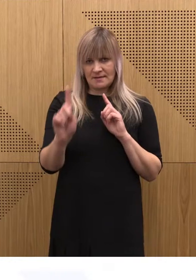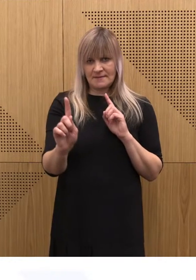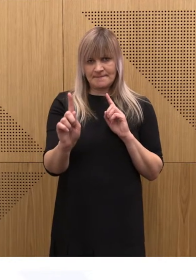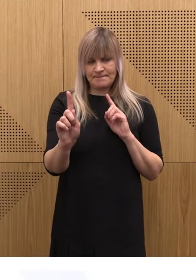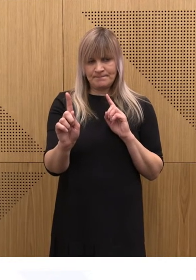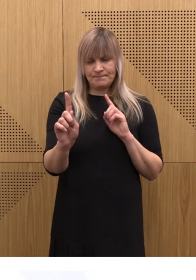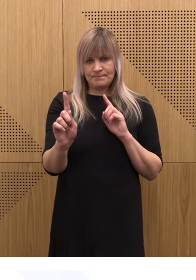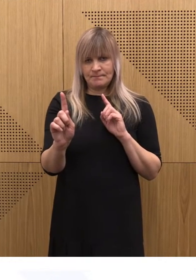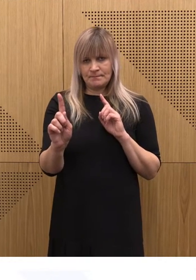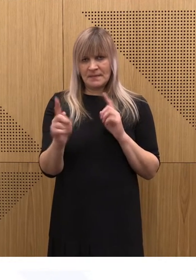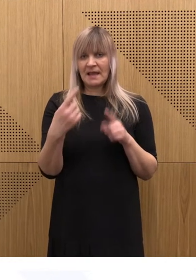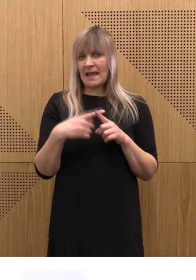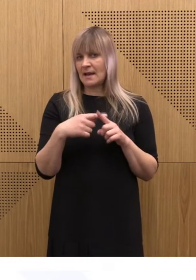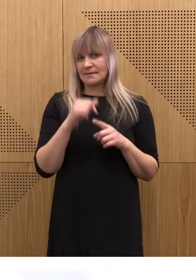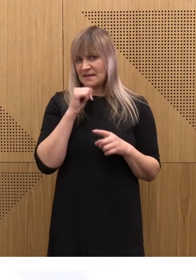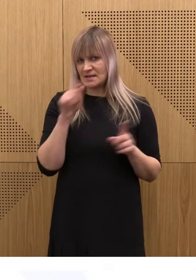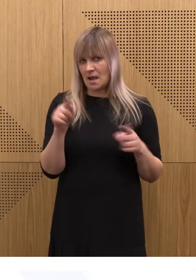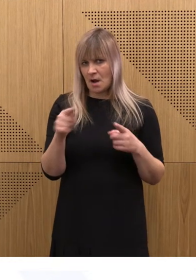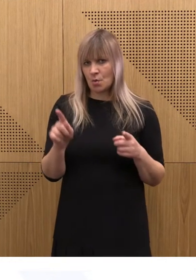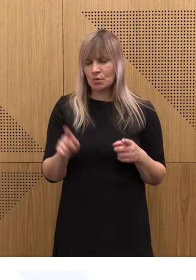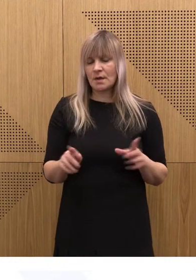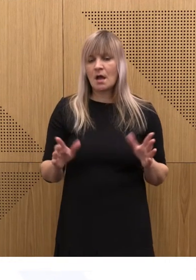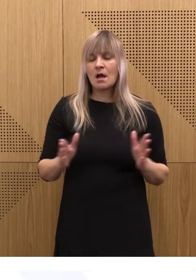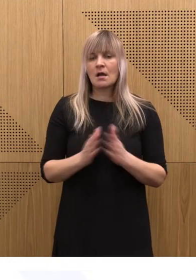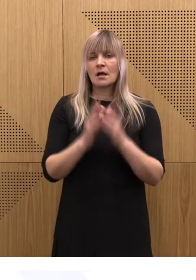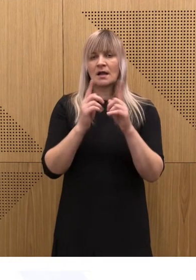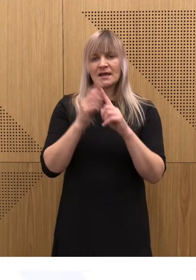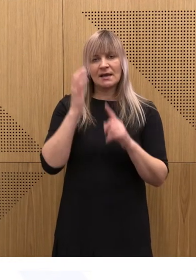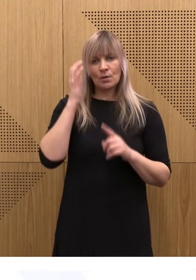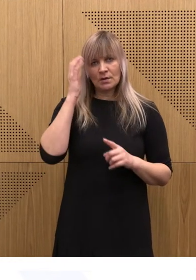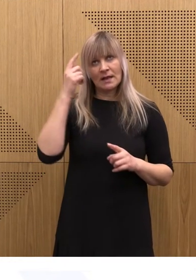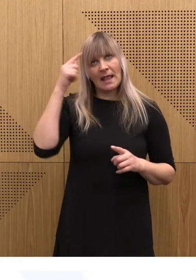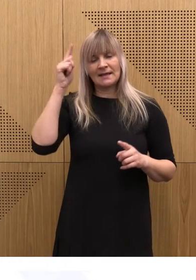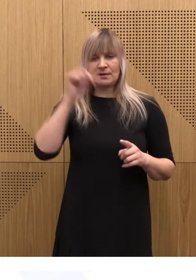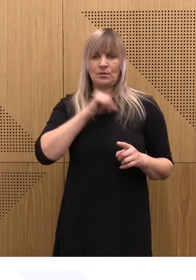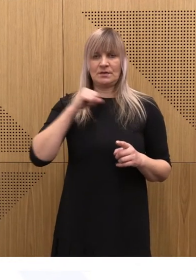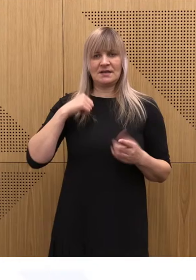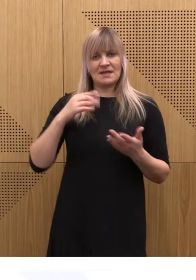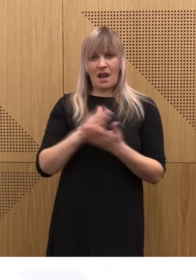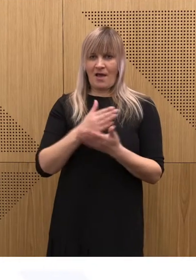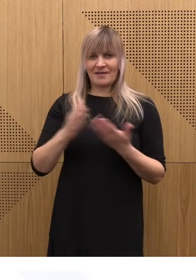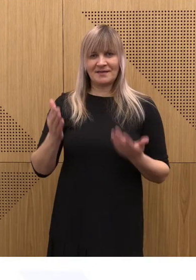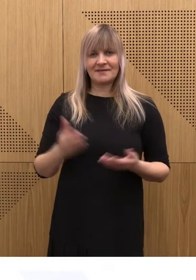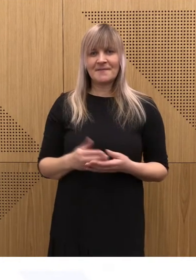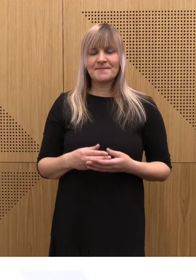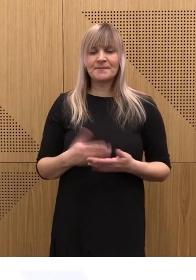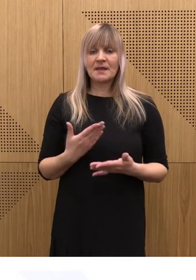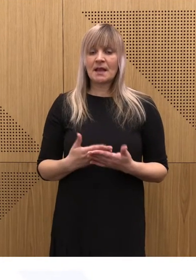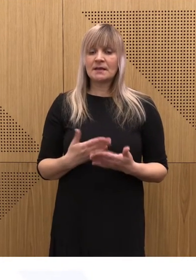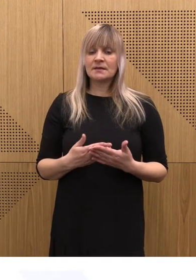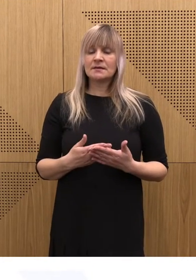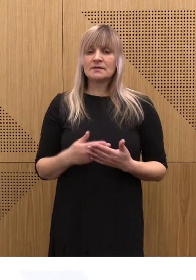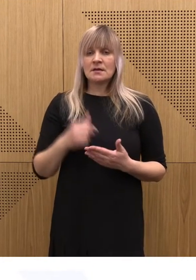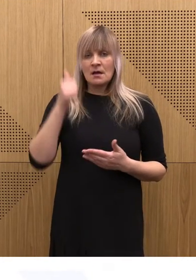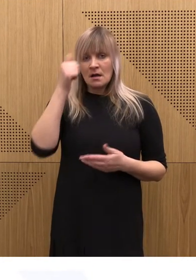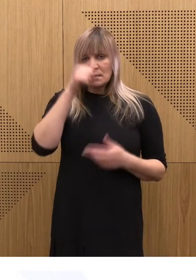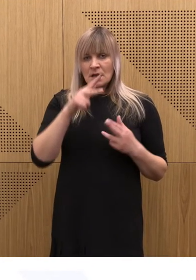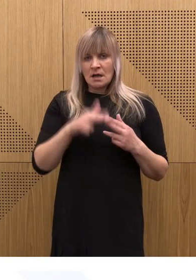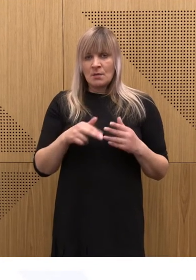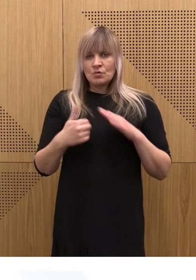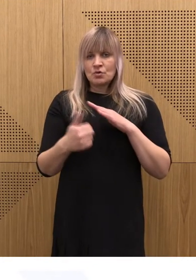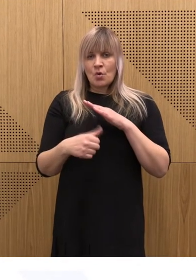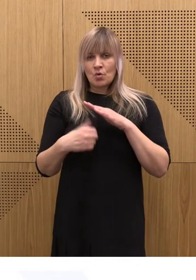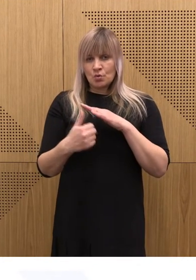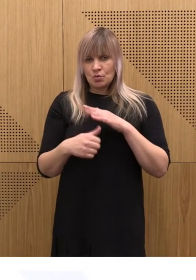seda loomulikult ju keelata ei saa, aga kirikud on küllalt leidlikud neid asju ise lahendama ja mis puudutab näiteks aastalõppu suurt